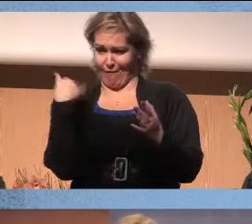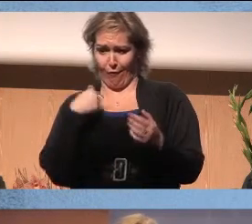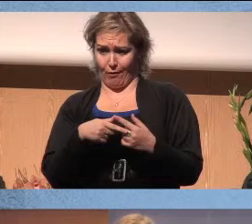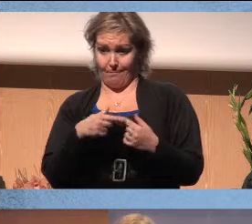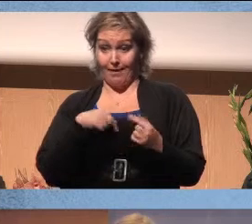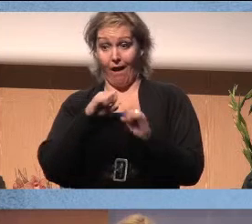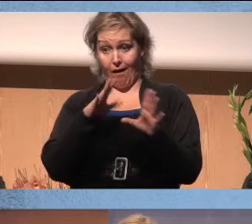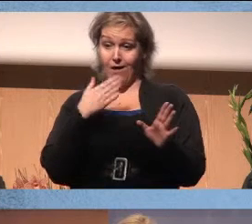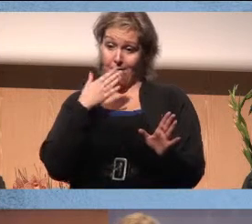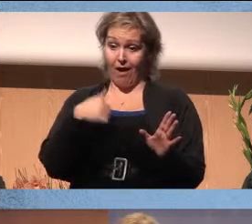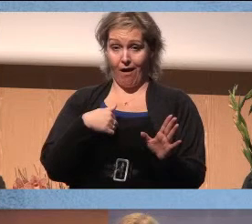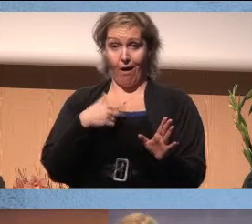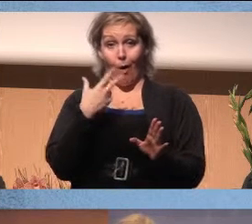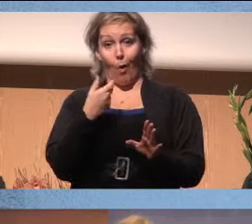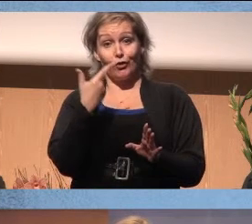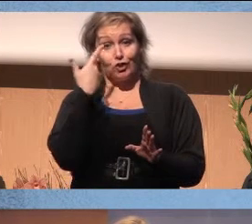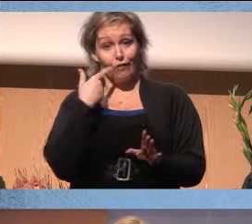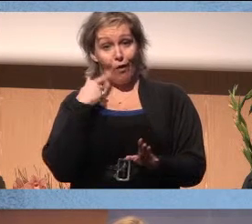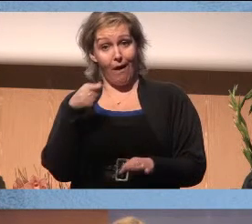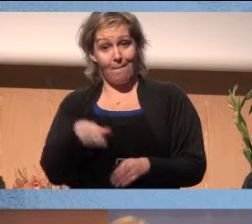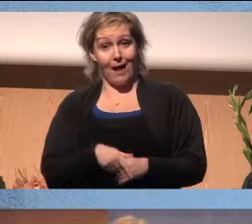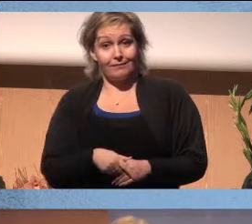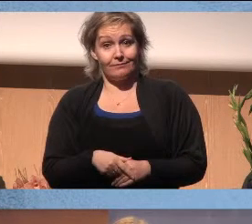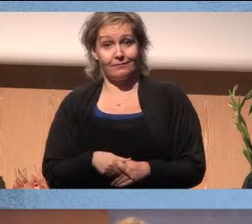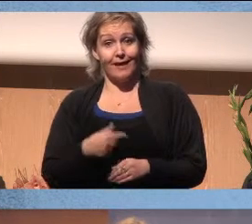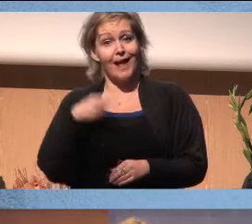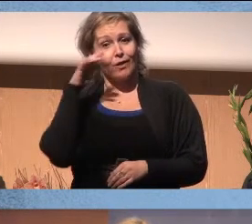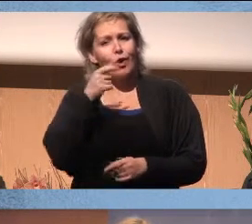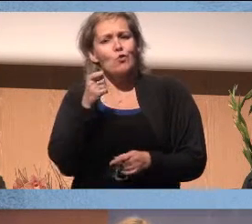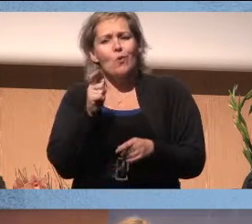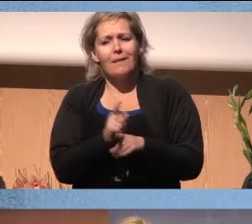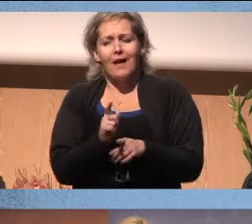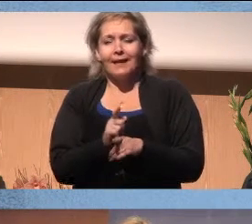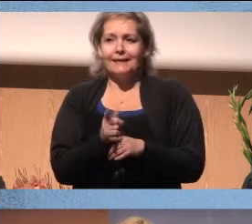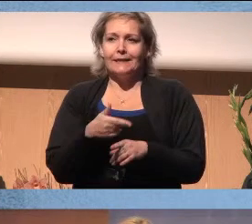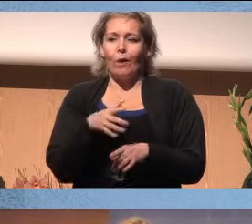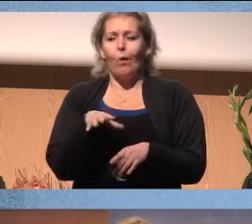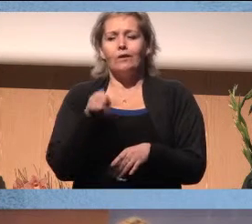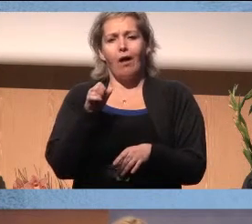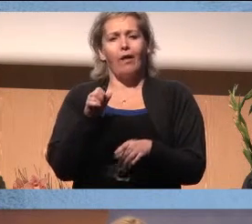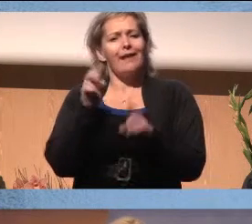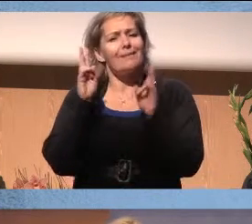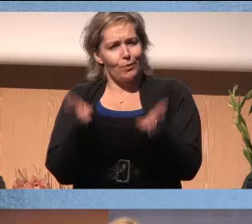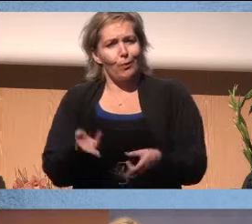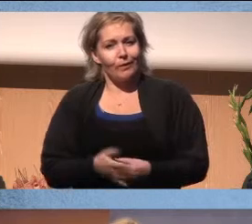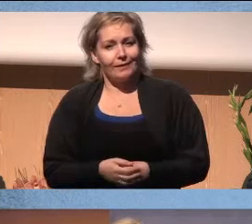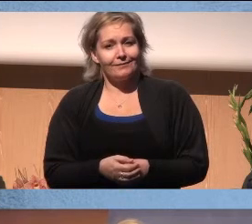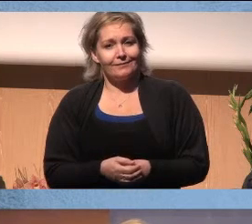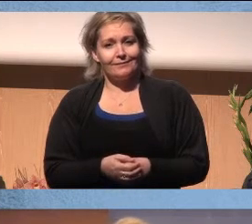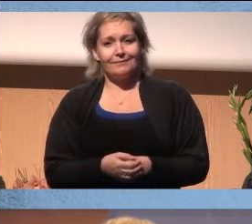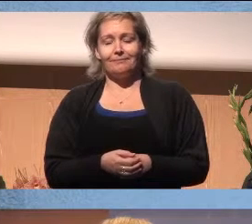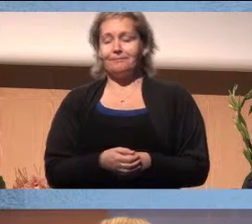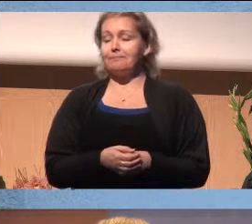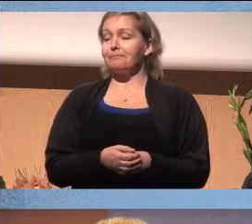men jeg klarte det ganske bra, 87 år. Så jeg tror det er noe med å ta det i bruk.